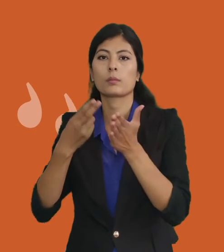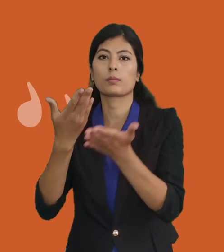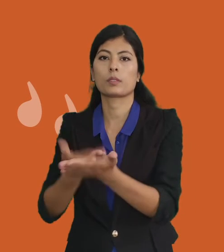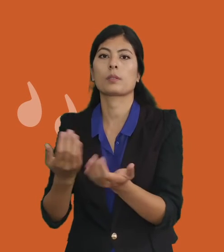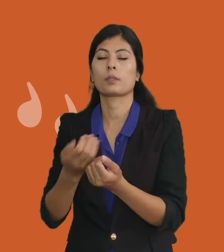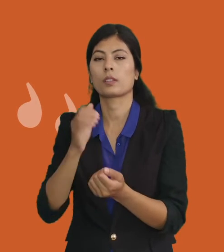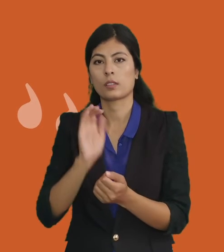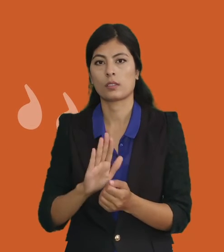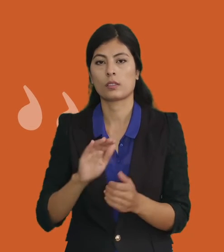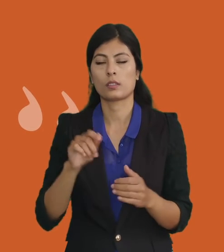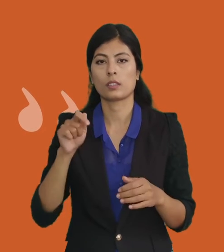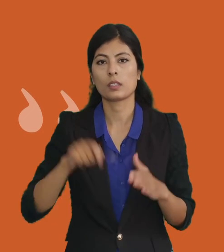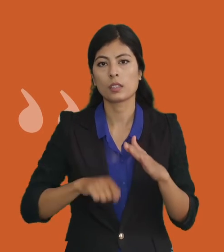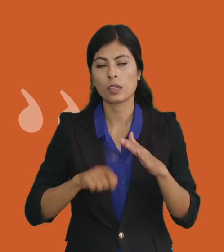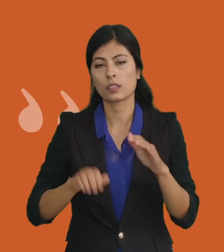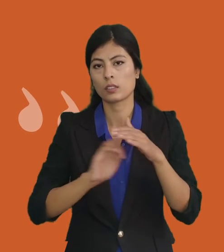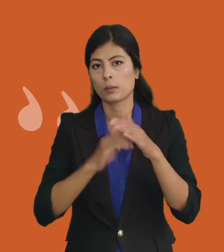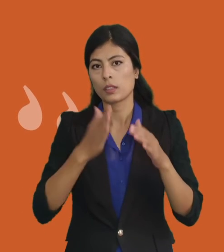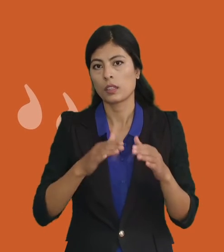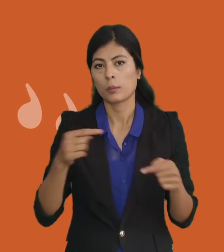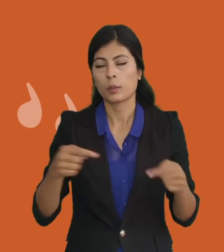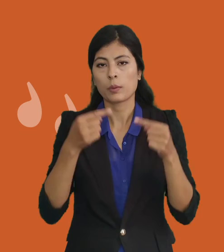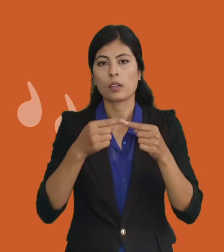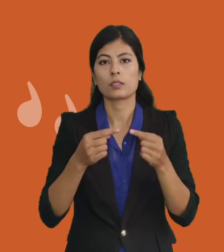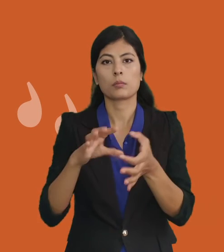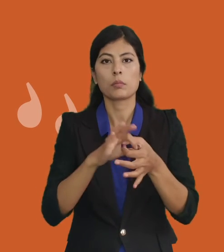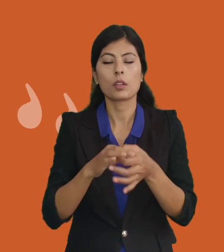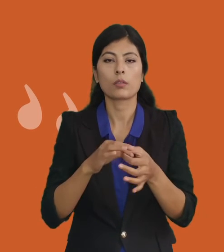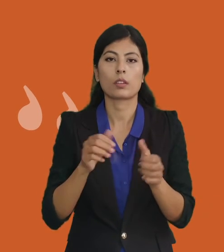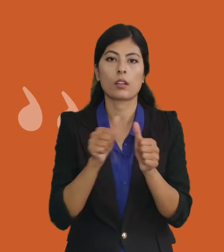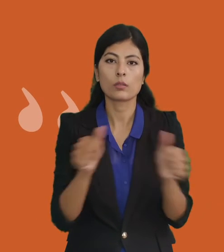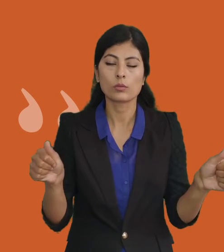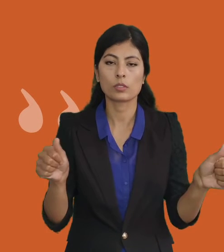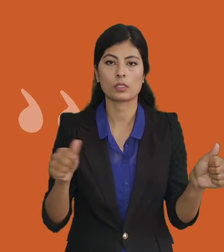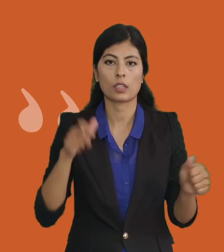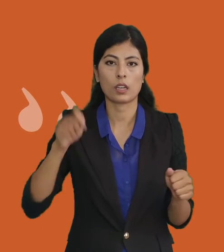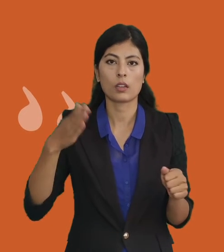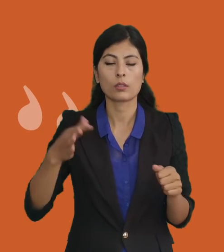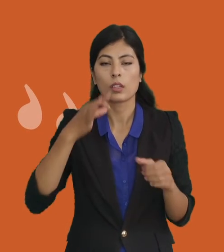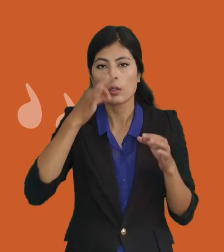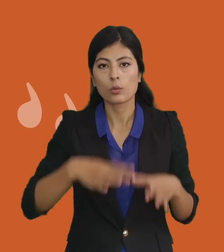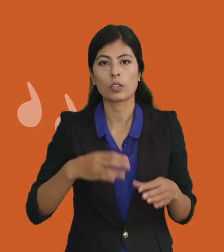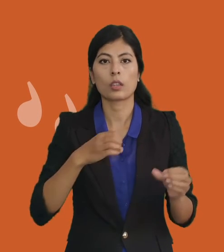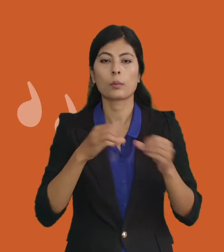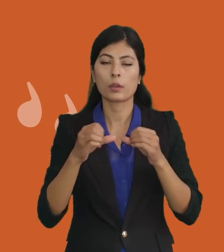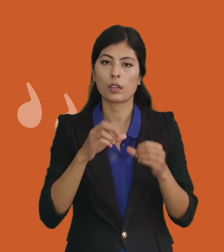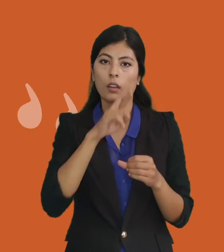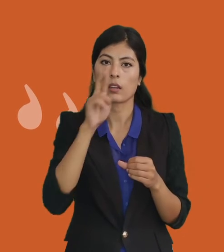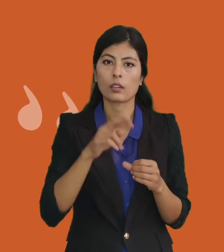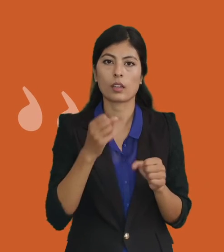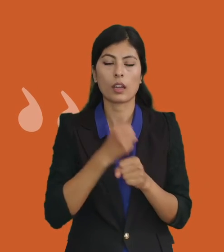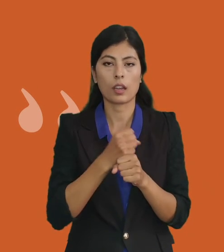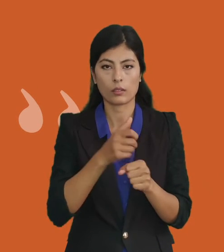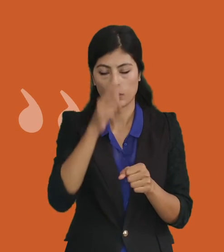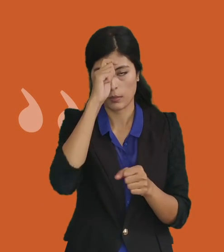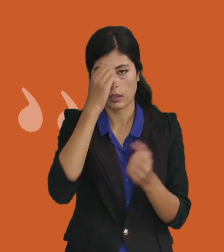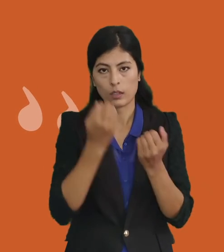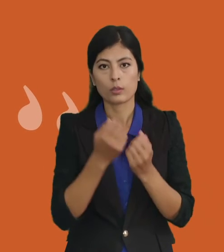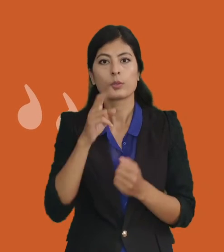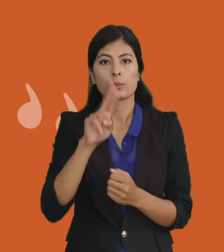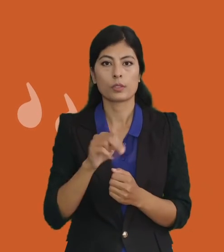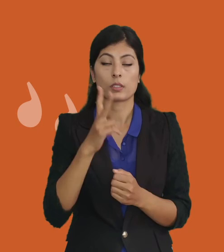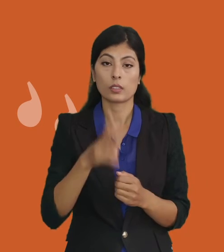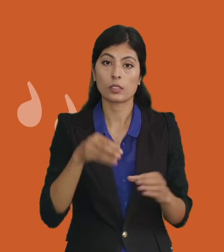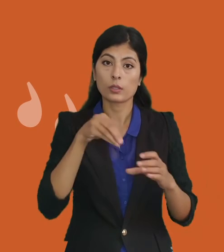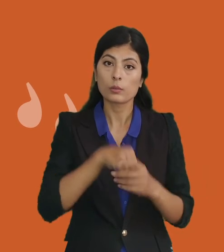न्यायिक समिति द्वारा विवाद के समाधान करे के क्रम में कानून द्वारा निर्धारित प्रक्रिया आ कार्यविधि के पालना करे